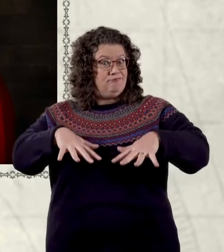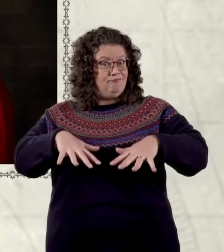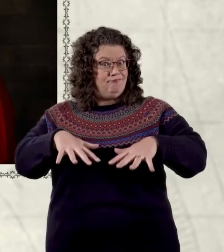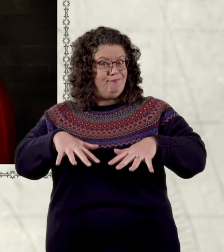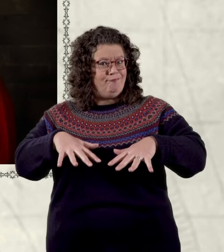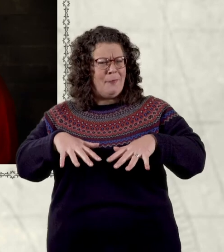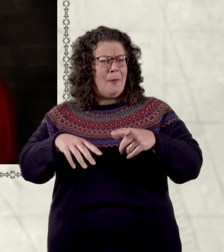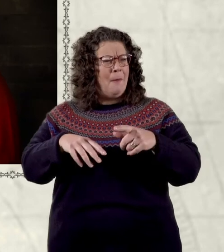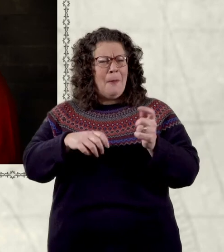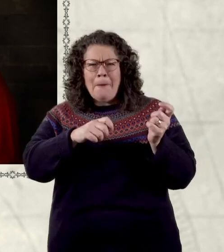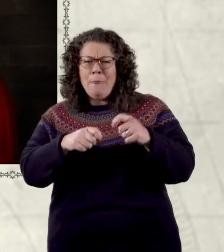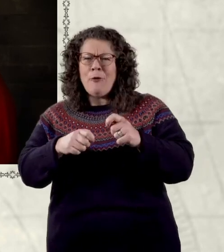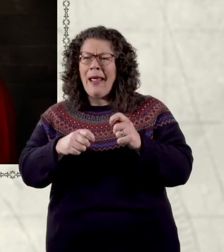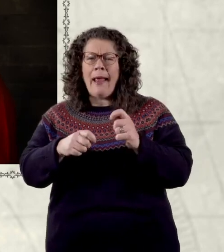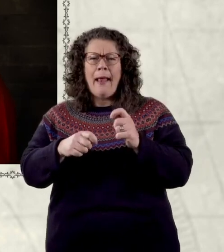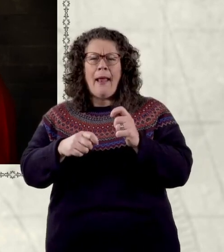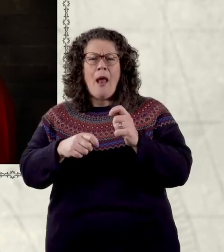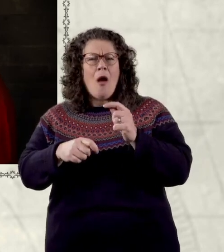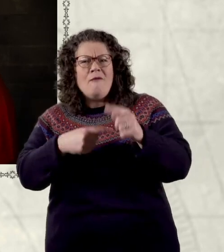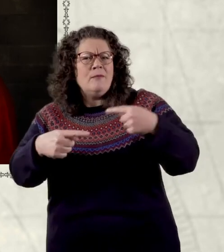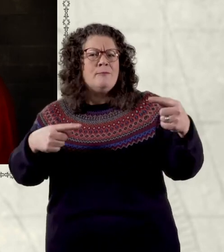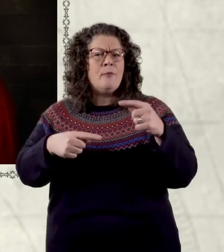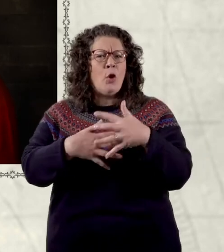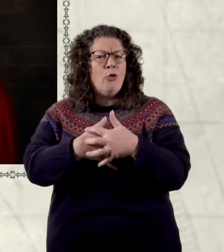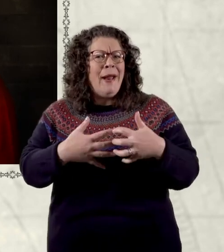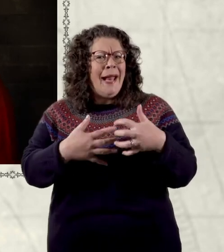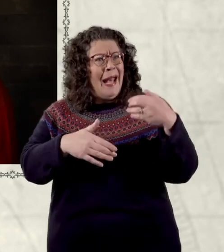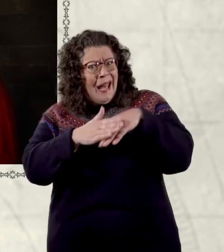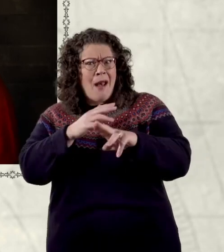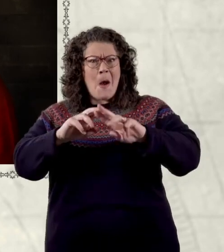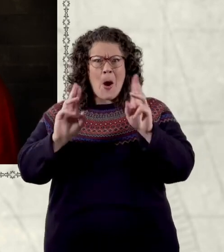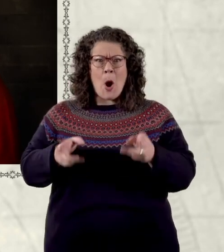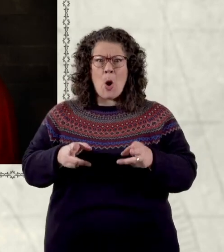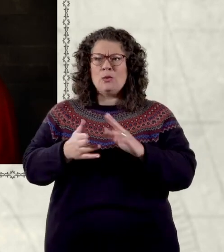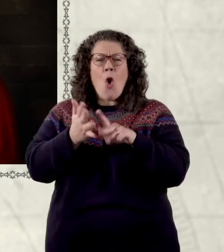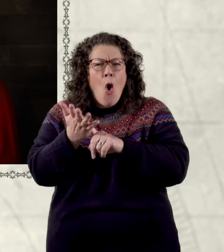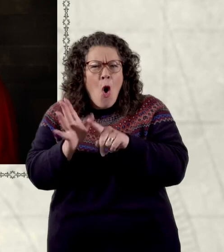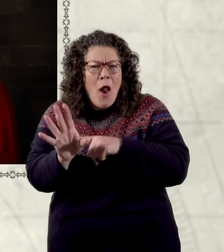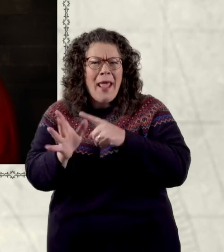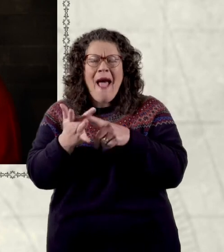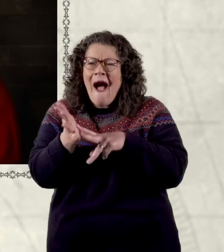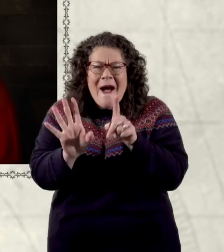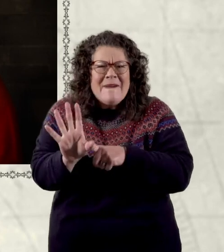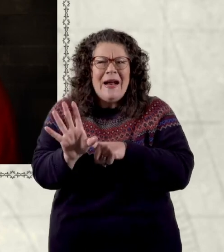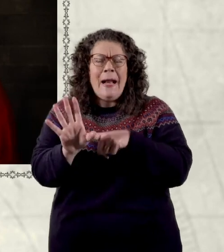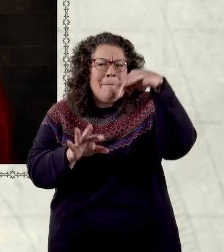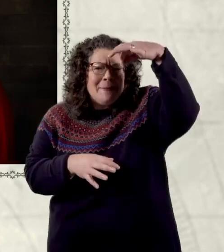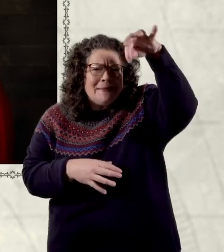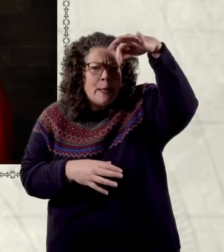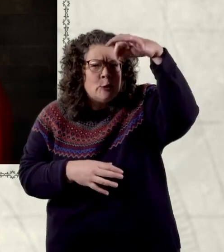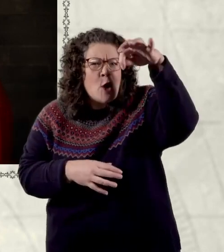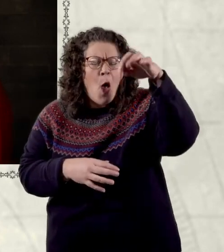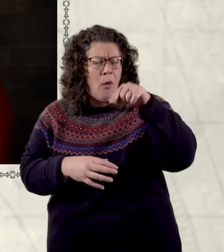Ond mae dod â phlanhigion bythwyrdd i mewn i'r tŷ fel eiddew, celyn neu uchelwydd yn